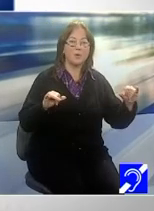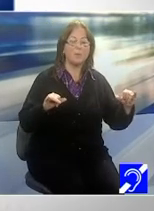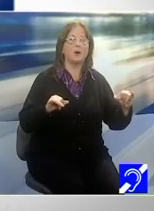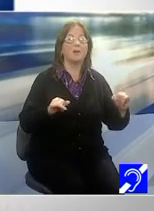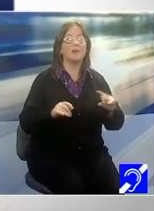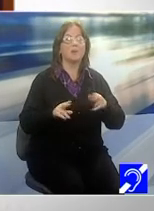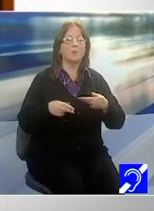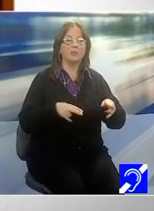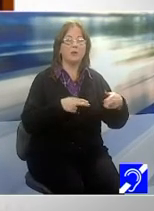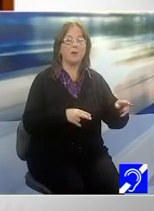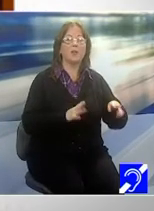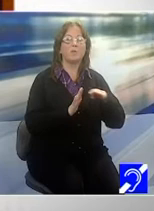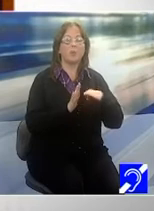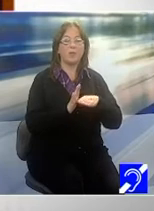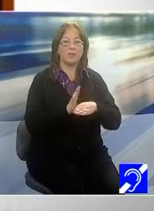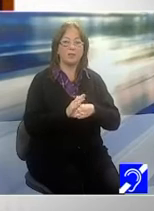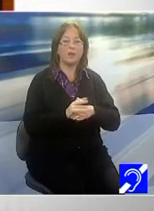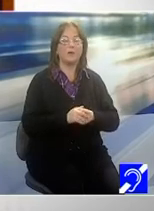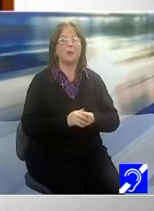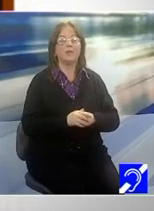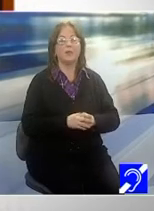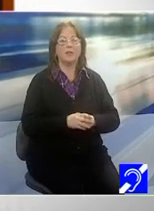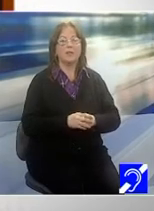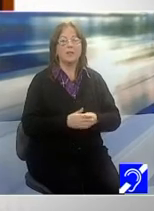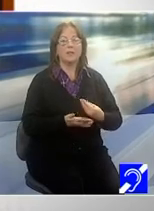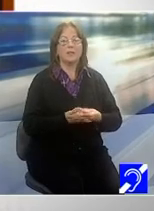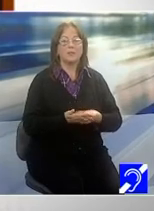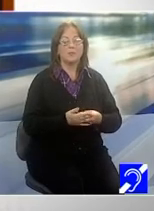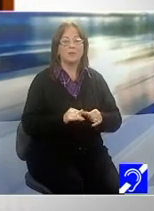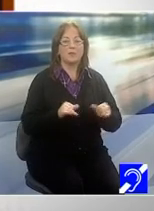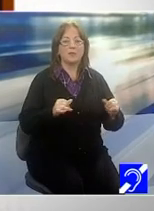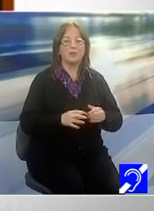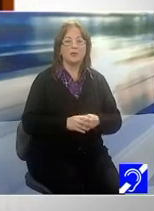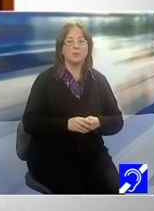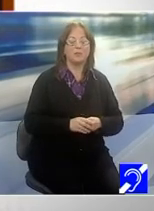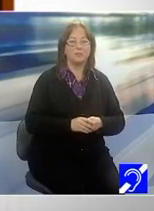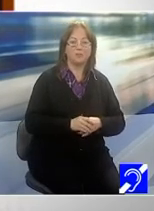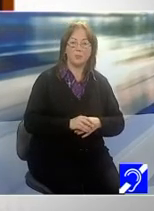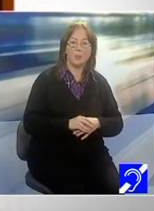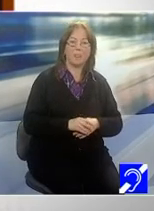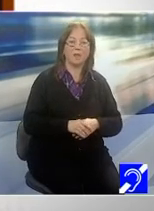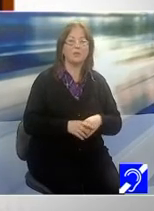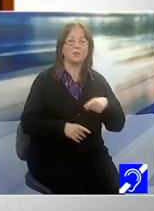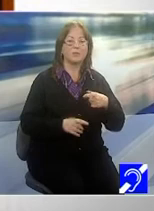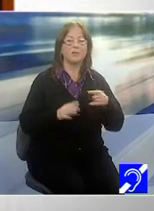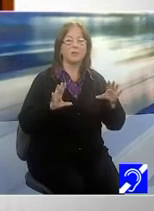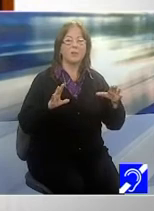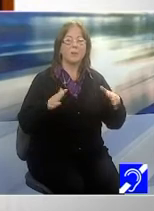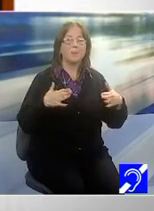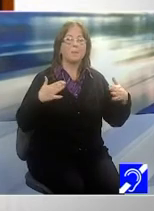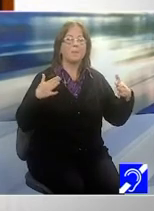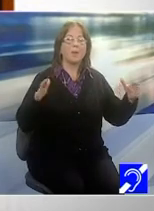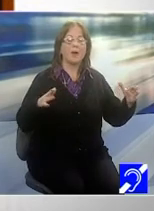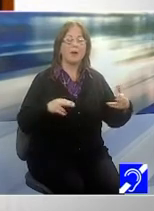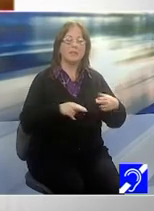de infrastructură. În ceea ce privește fondurile europene, avem încă mari restanțe pentru perioada financiară 2007-2013,